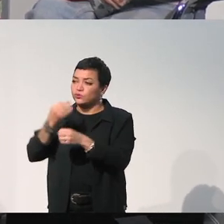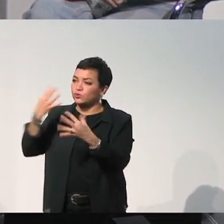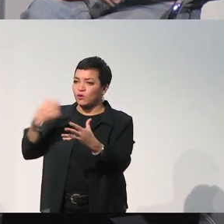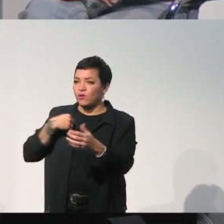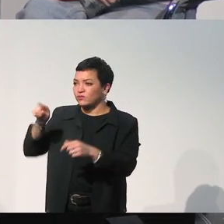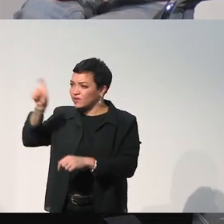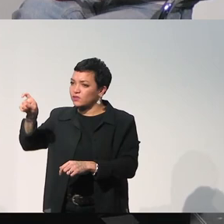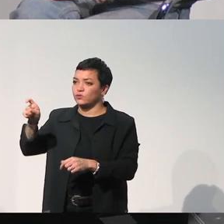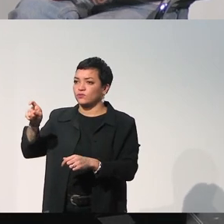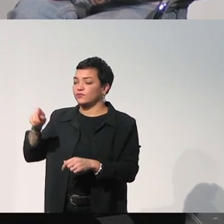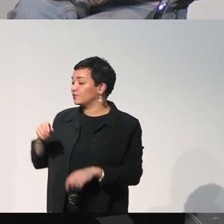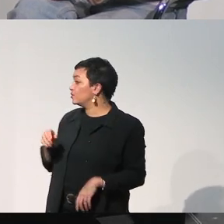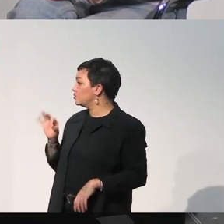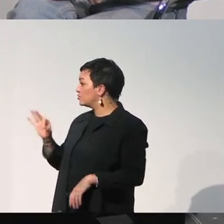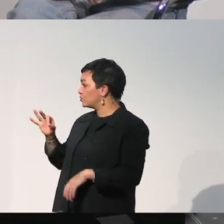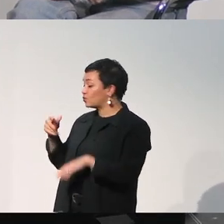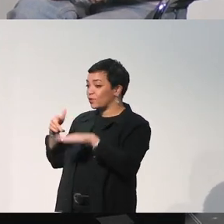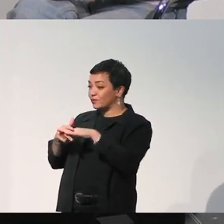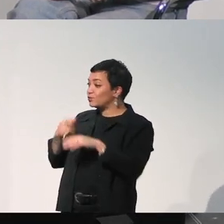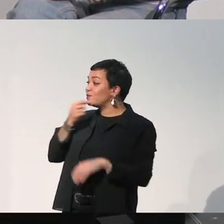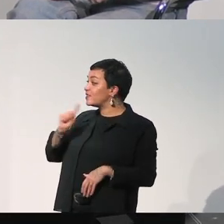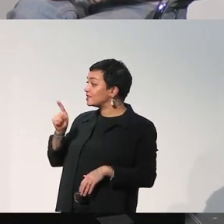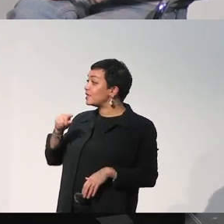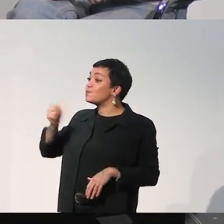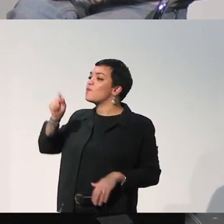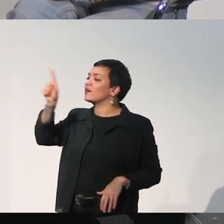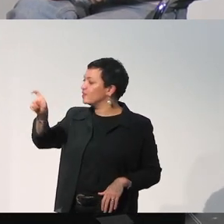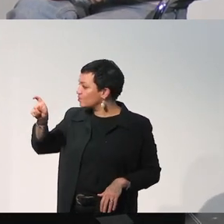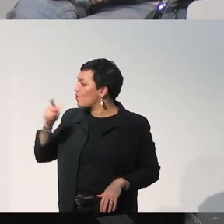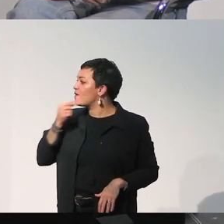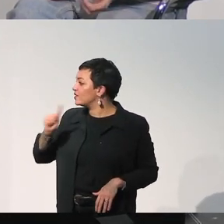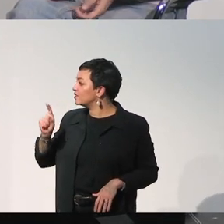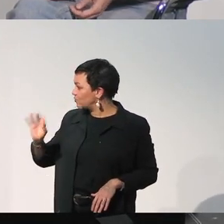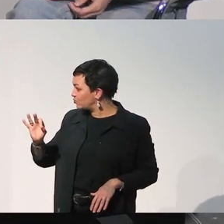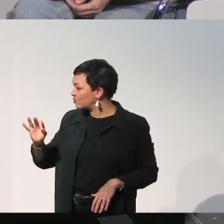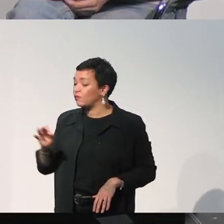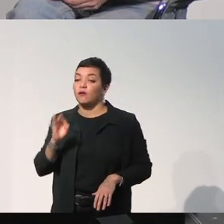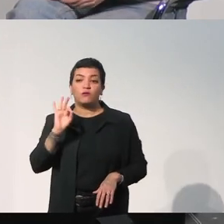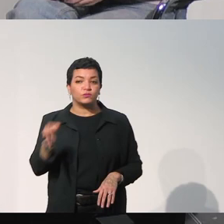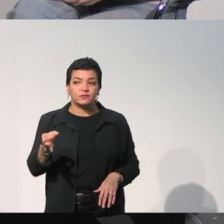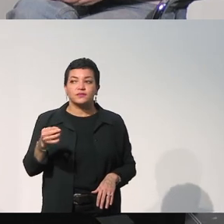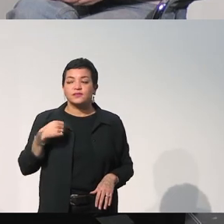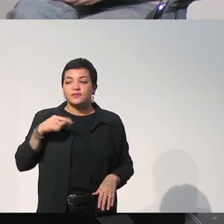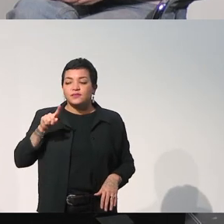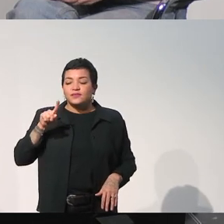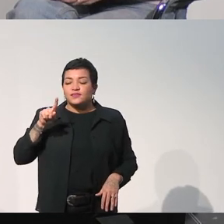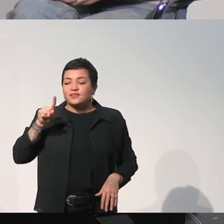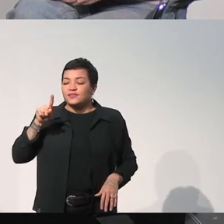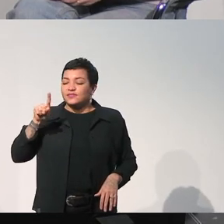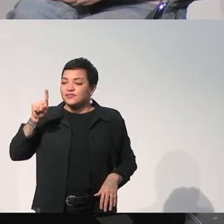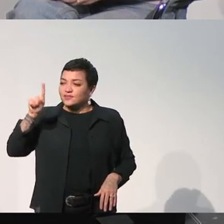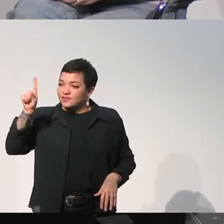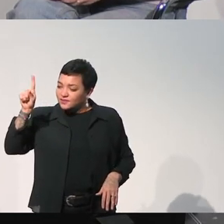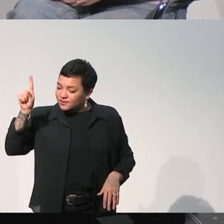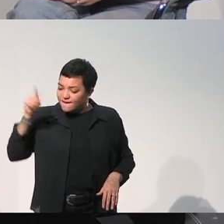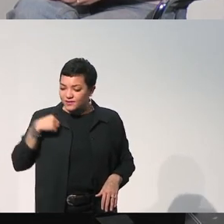racontez, ça n'a pas été évident au début. Poser la première question était compliqué. La première était très difficile, ouais. J'étais persuadé d'y